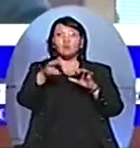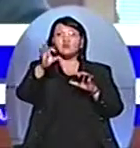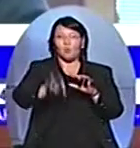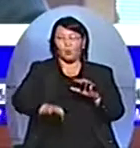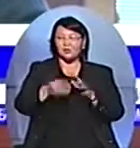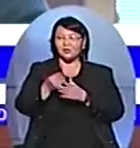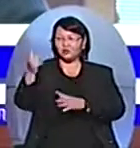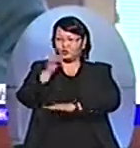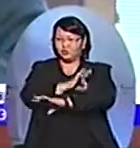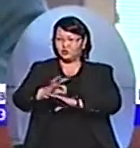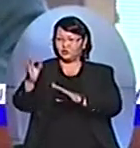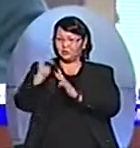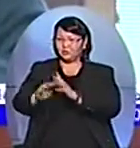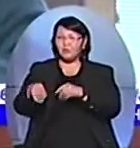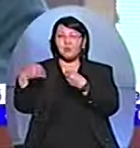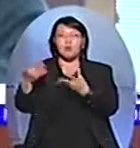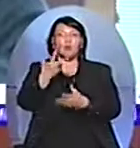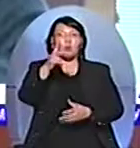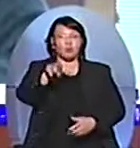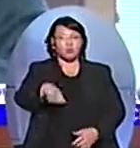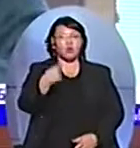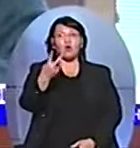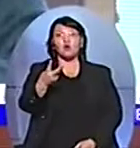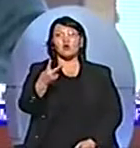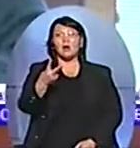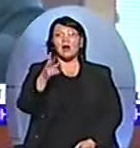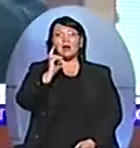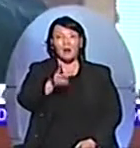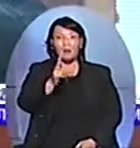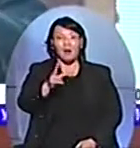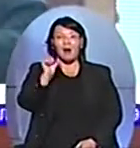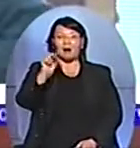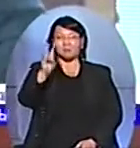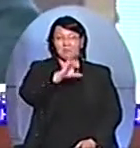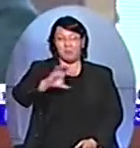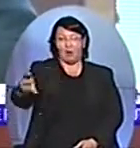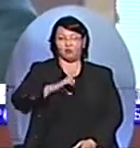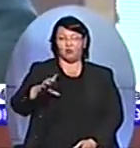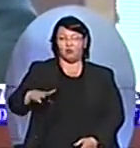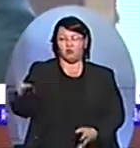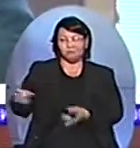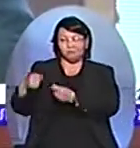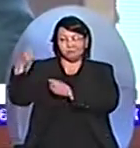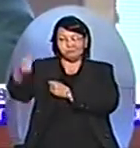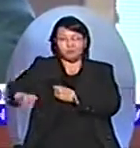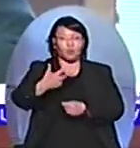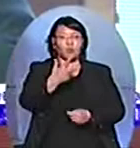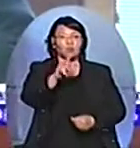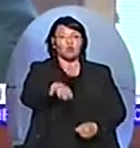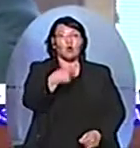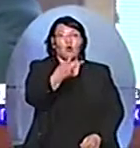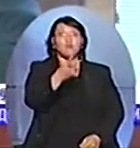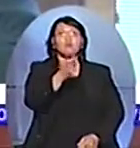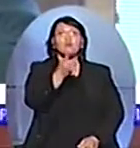гэхэд тэрний 3/2 нь бол тэр тухайн компани юм ажхуй нэгжээсээ гараад 3/1 нь бол бондоос гарч байгаа. Энэ зарчмаар явж байгаа. Энэ